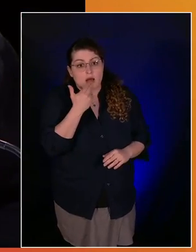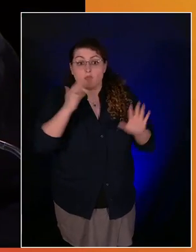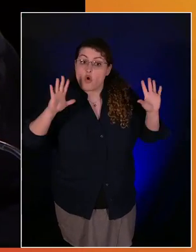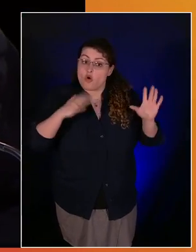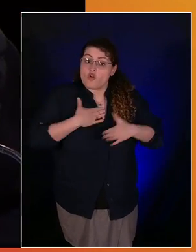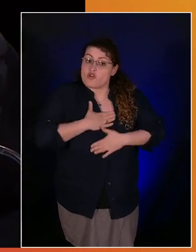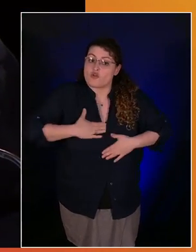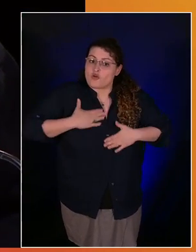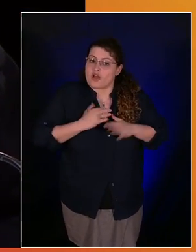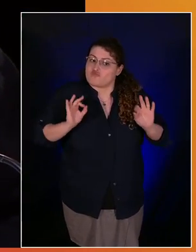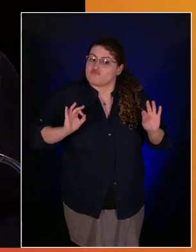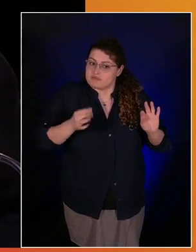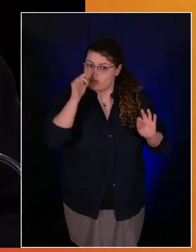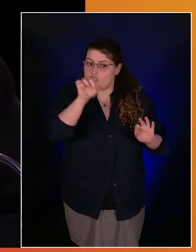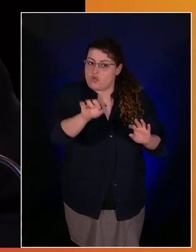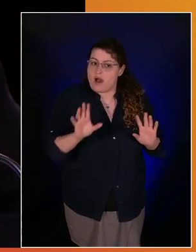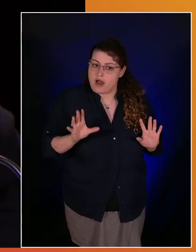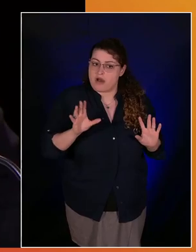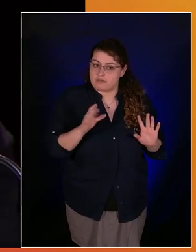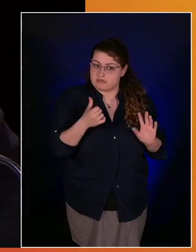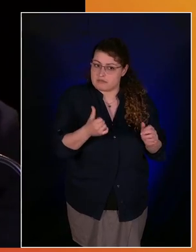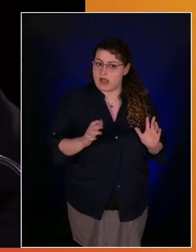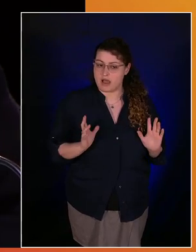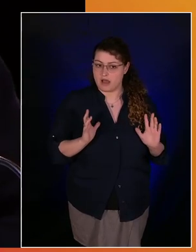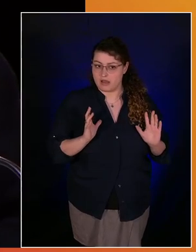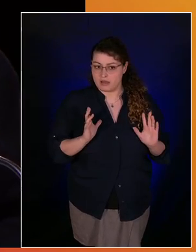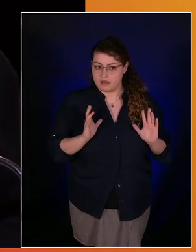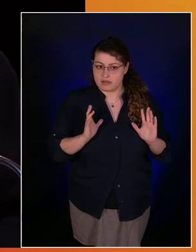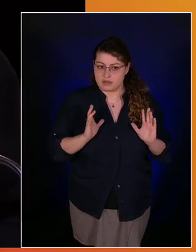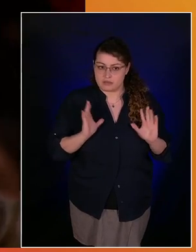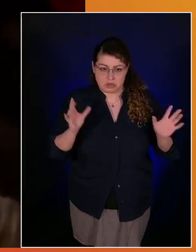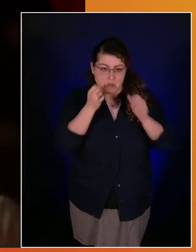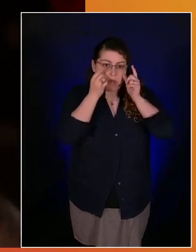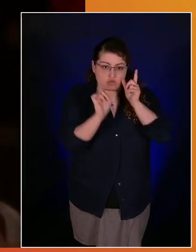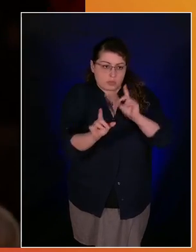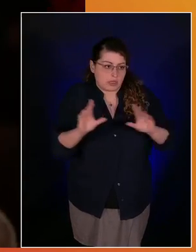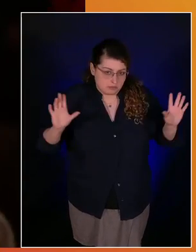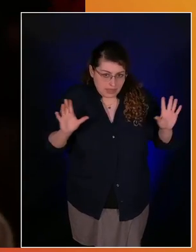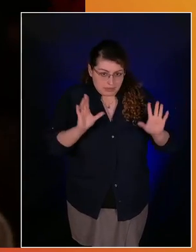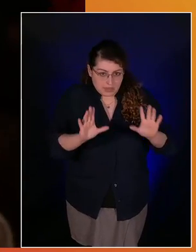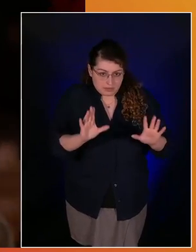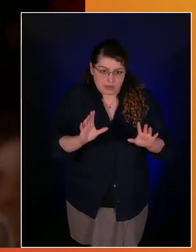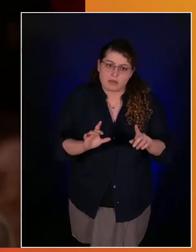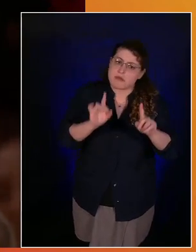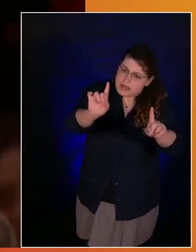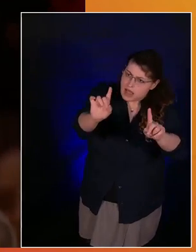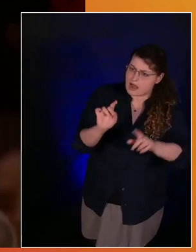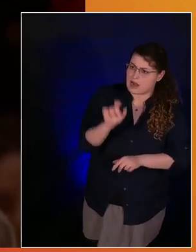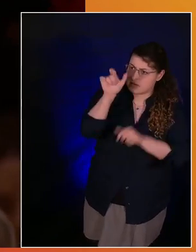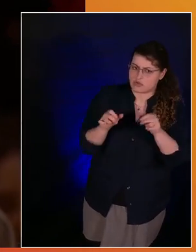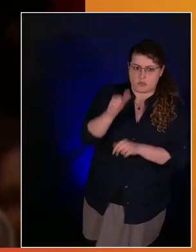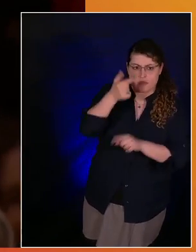suis ravi et fortaise effectivement que ça se passe comme cela et j'en suis pas et j'en suis pas surpris essayez de voir combien de Prim congressistes